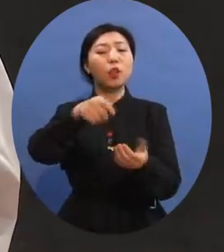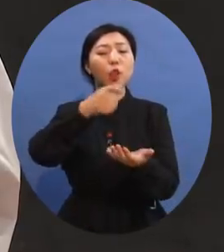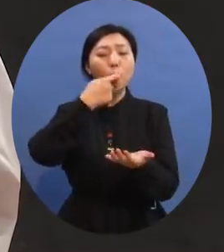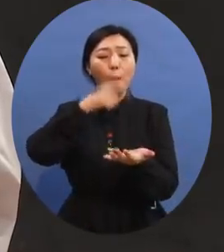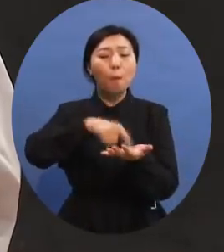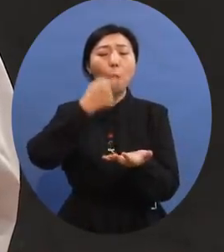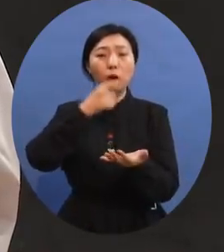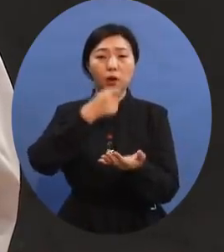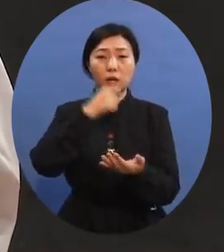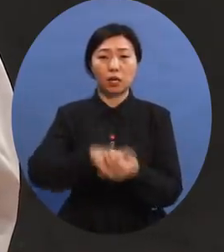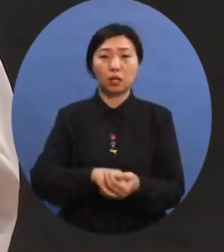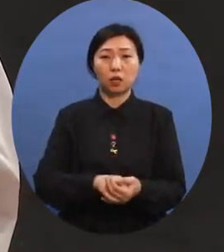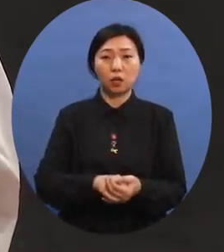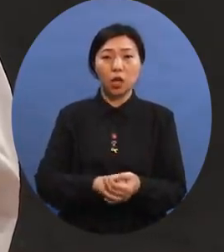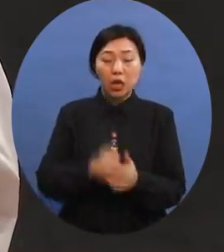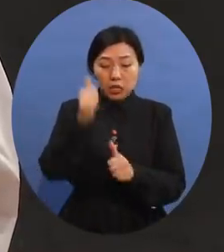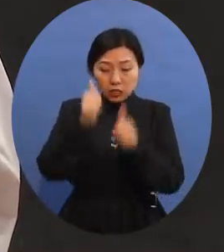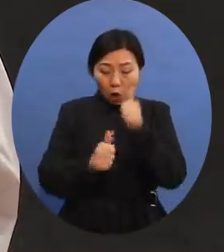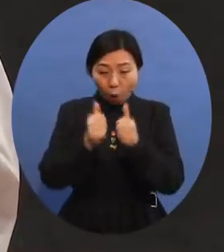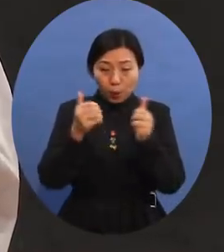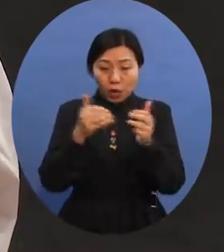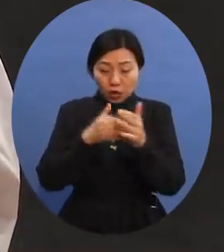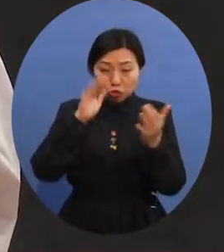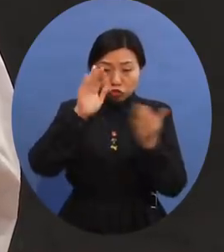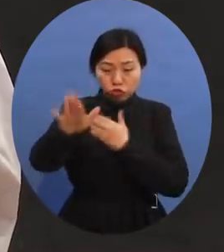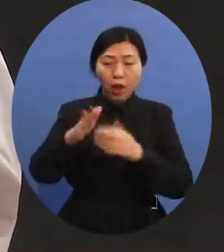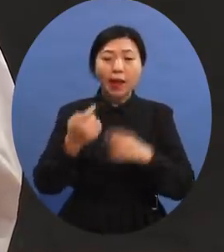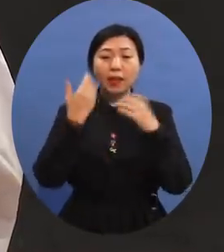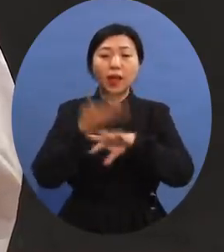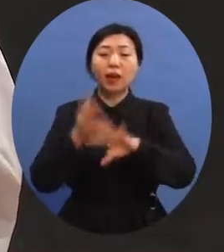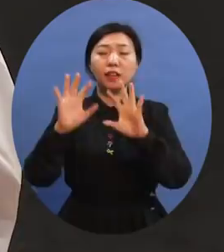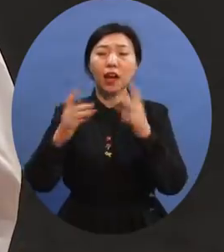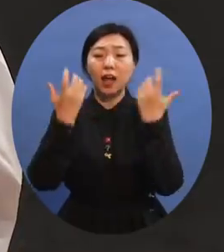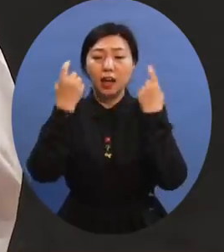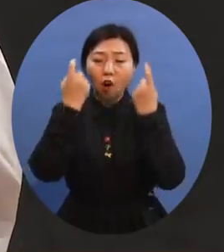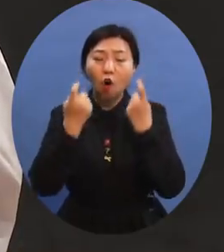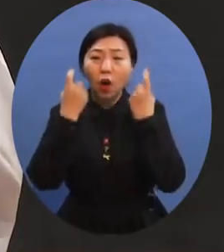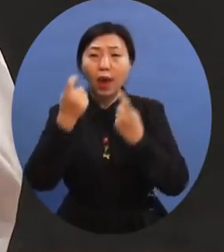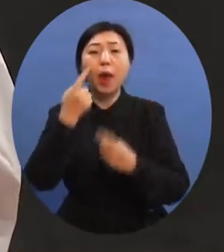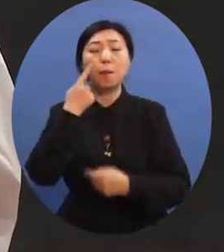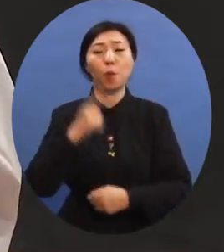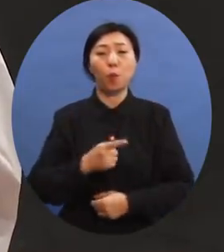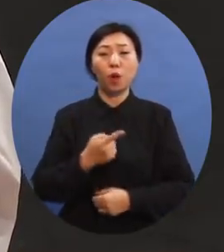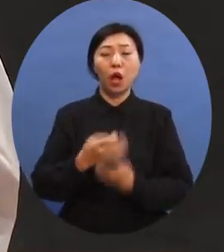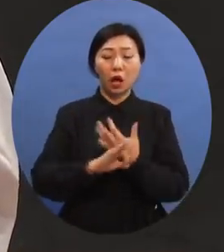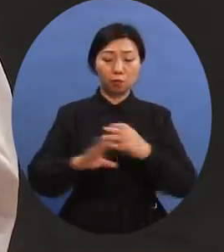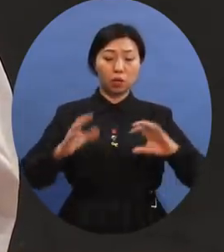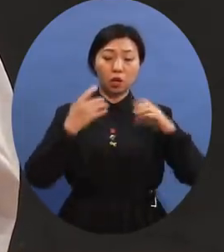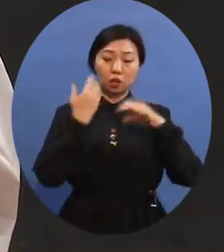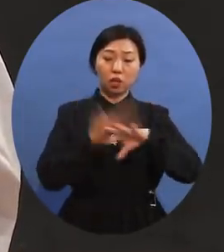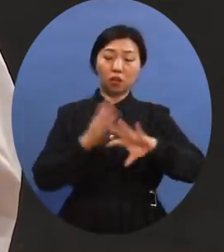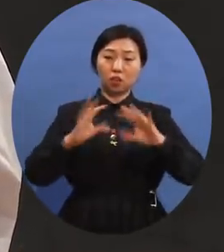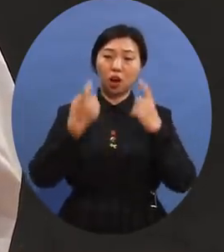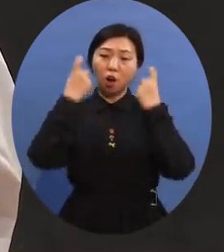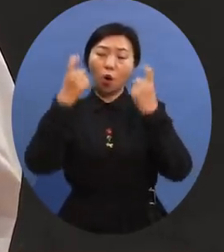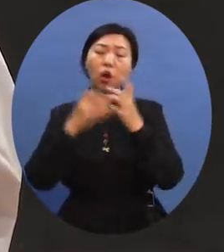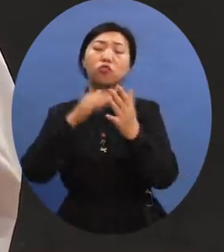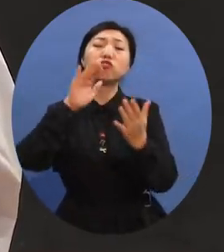먹어야지. 그리고 고시 공부를 끝내놓고 해외여행을 하든지 해외여행을 갔다 와서 그럼 고시 공부를